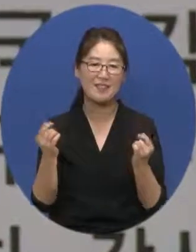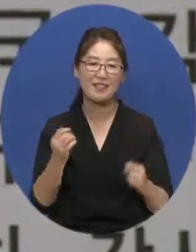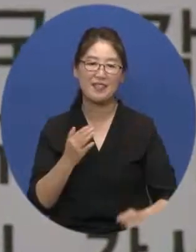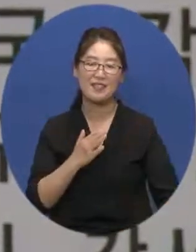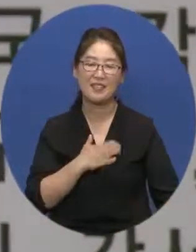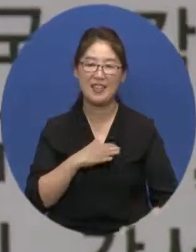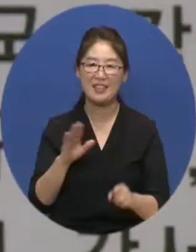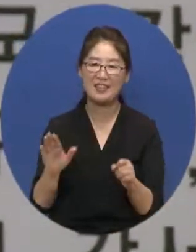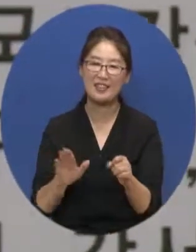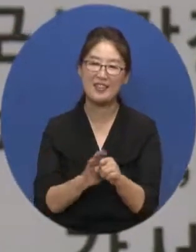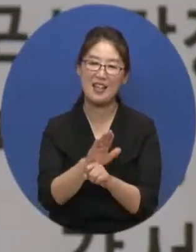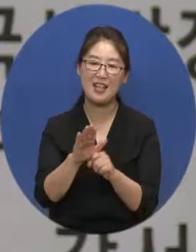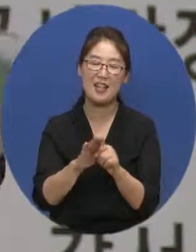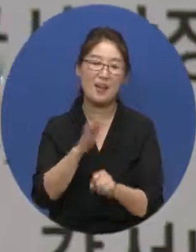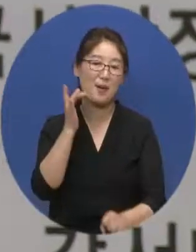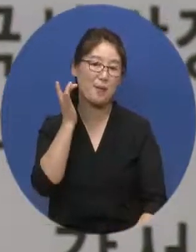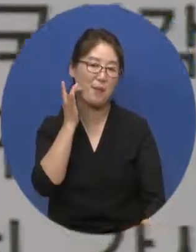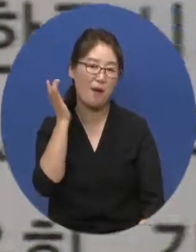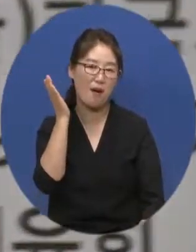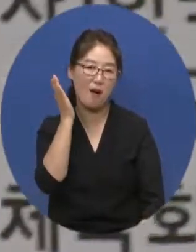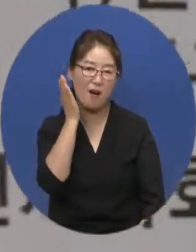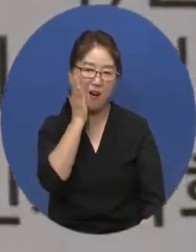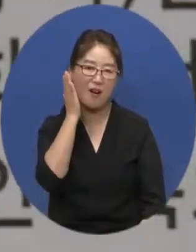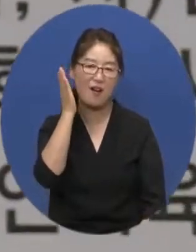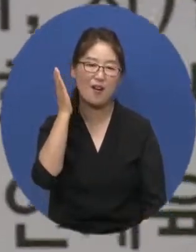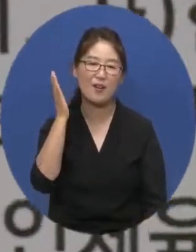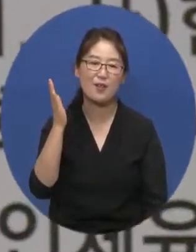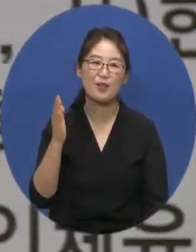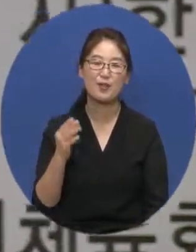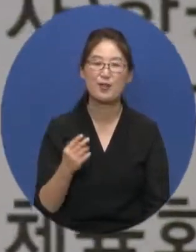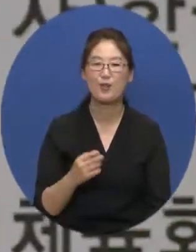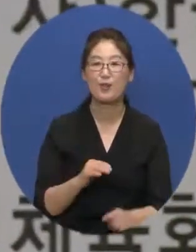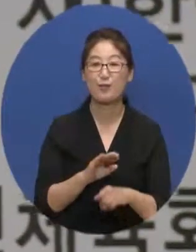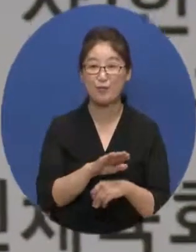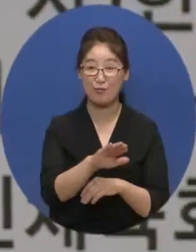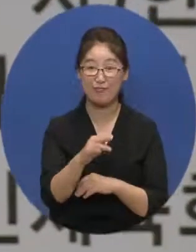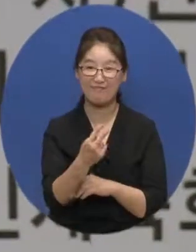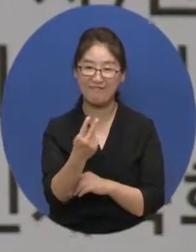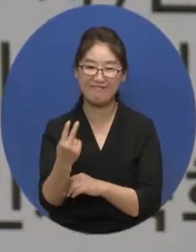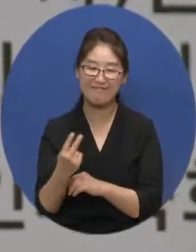나는 사랑벌. 우리 이제